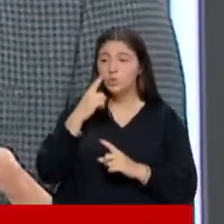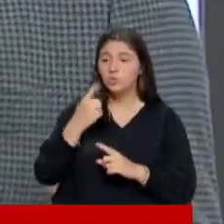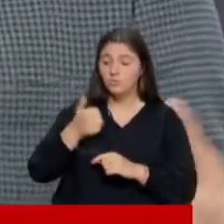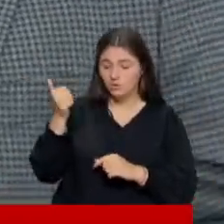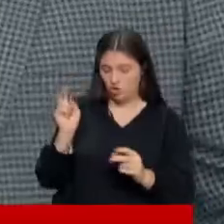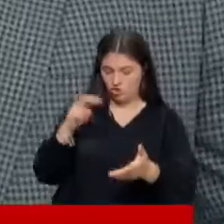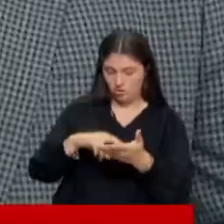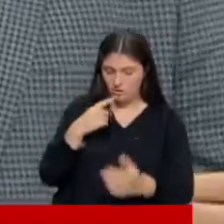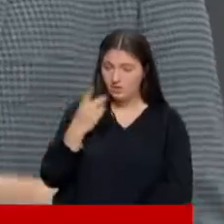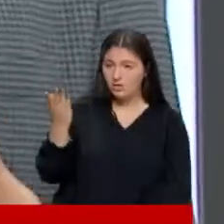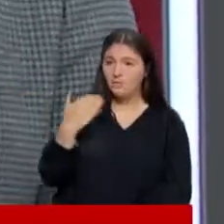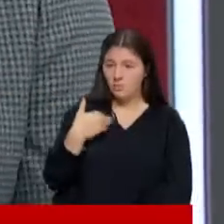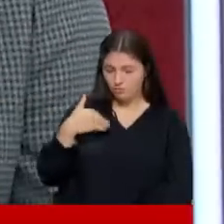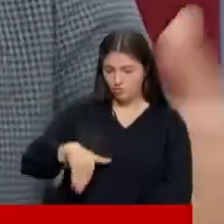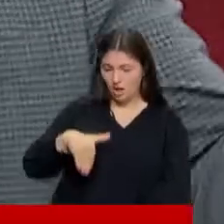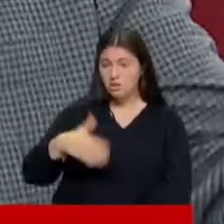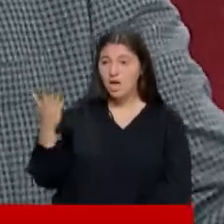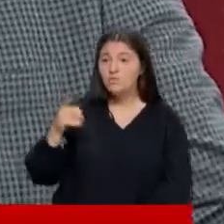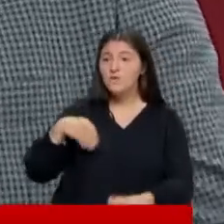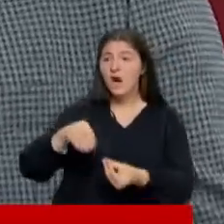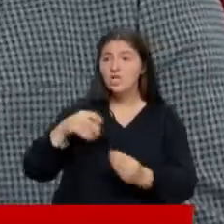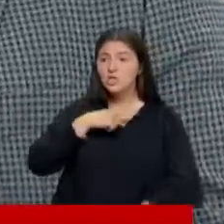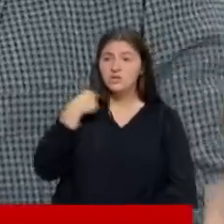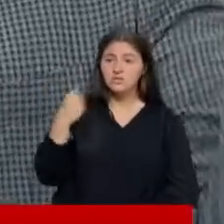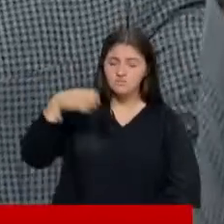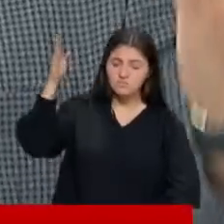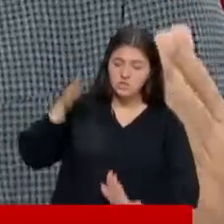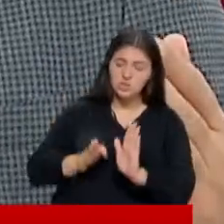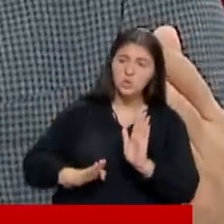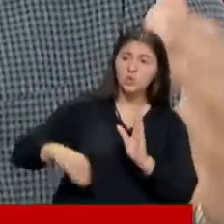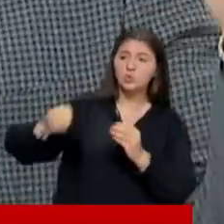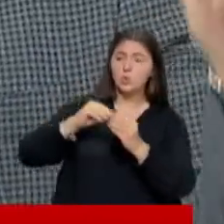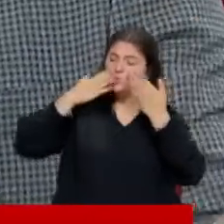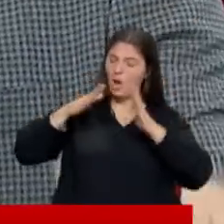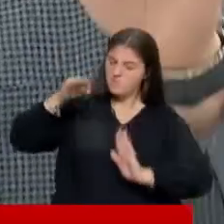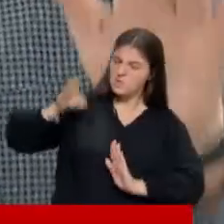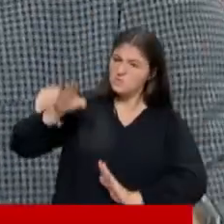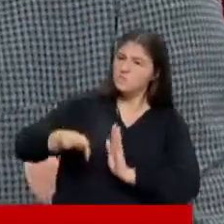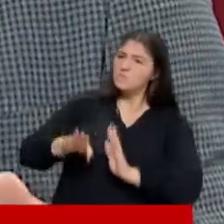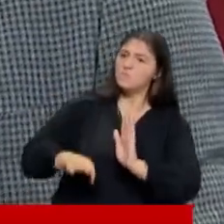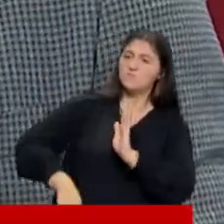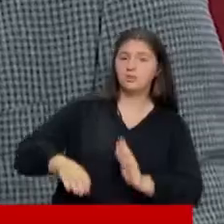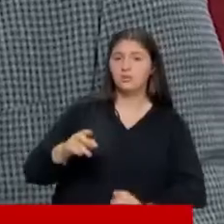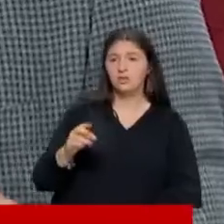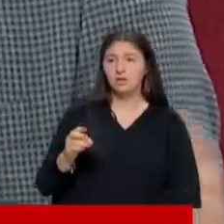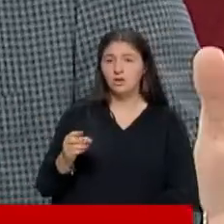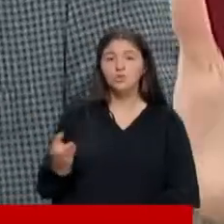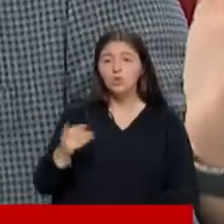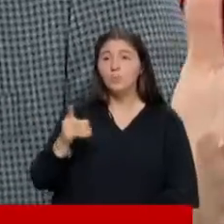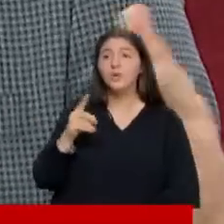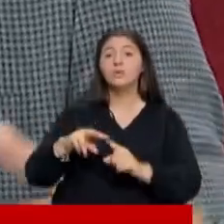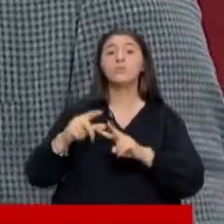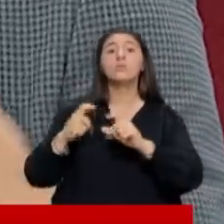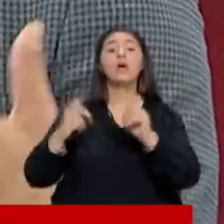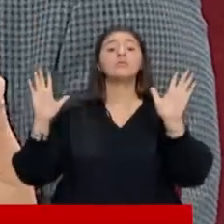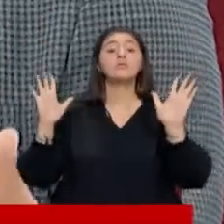başkanı çıktı Ne dedi ya Ben buradayken dedi bu Faizler hiçbir zaman yukarı gitmeyecek dedi hep hep aşağı inecek Çünkü bu